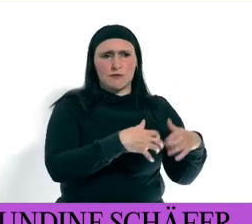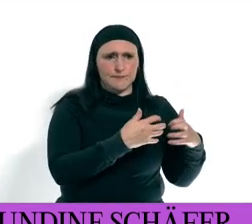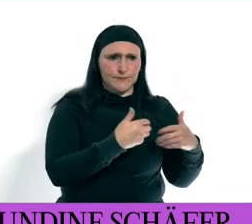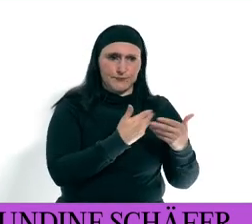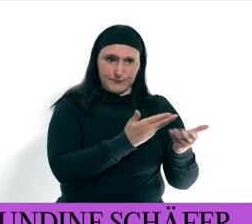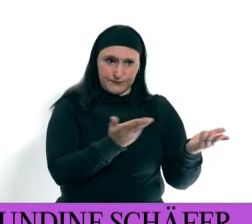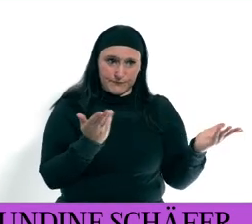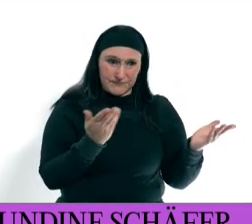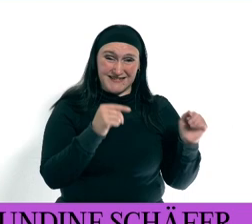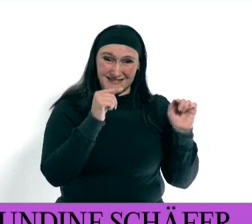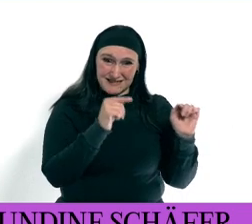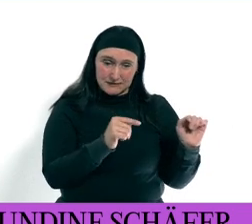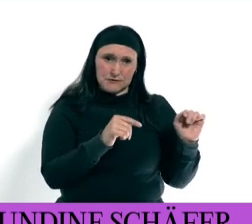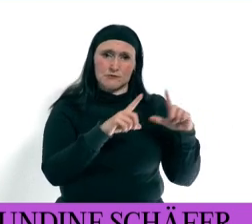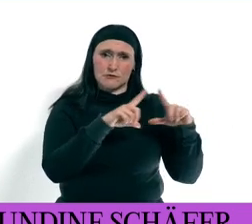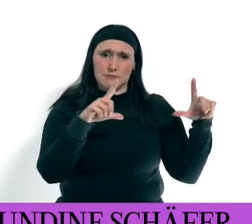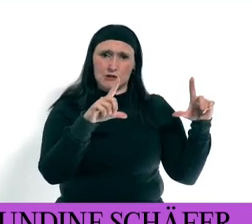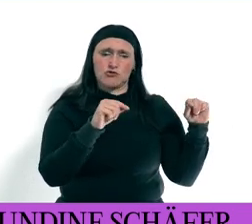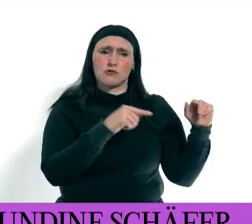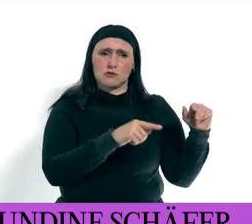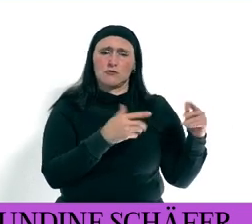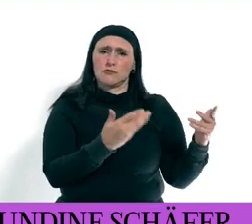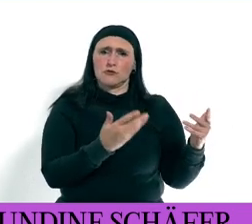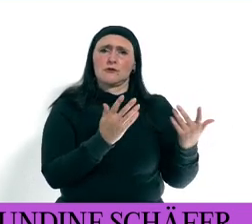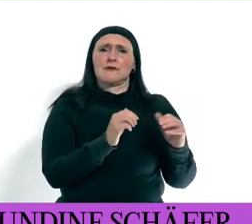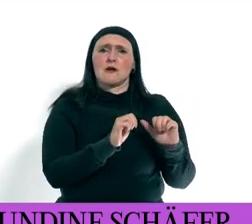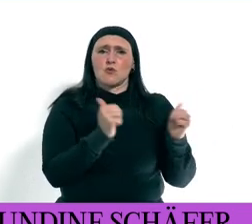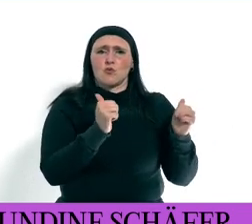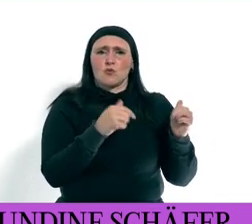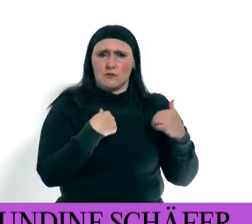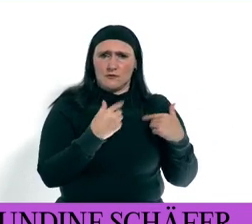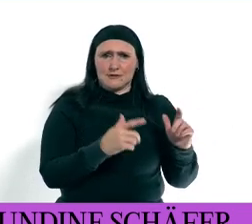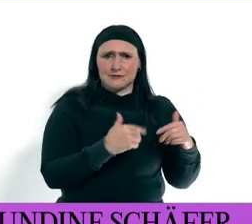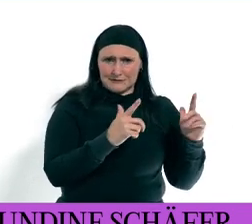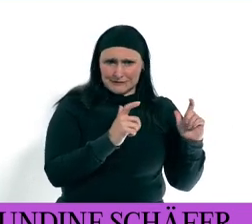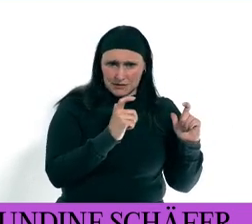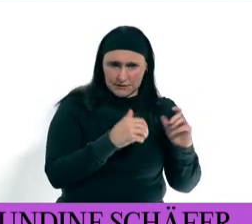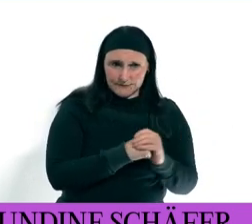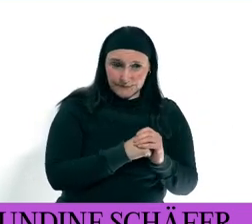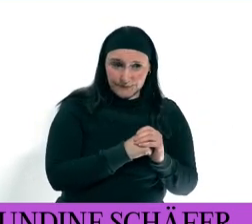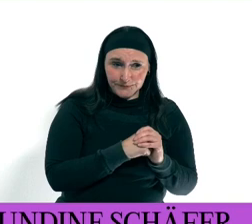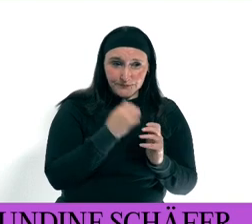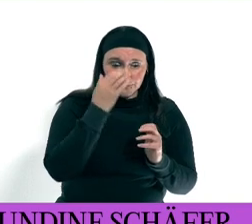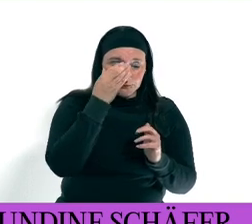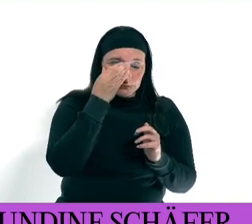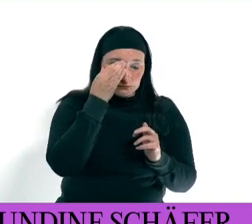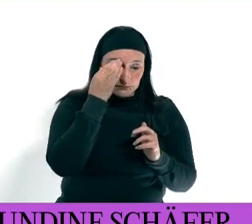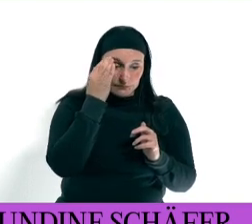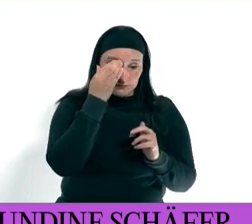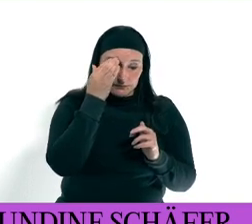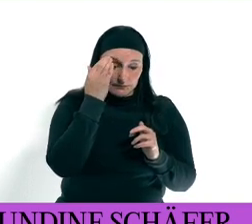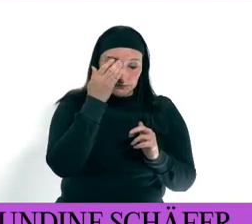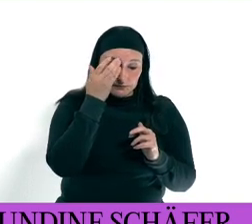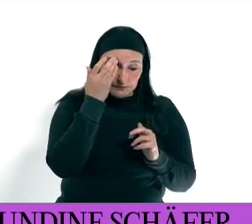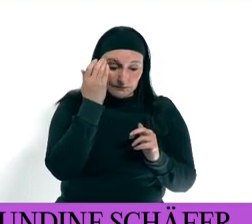Wir unterstützen auch viele andere interdisziplinäre PraktikerInnengruppen und Netzwerke und bieten